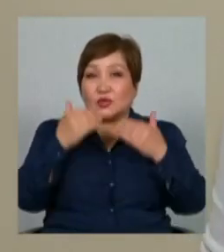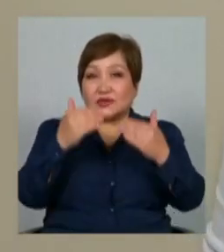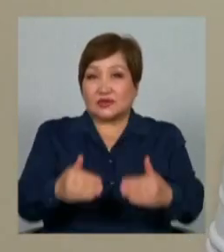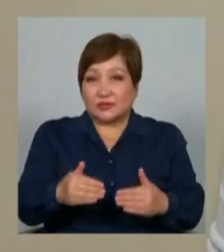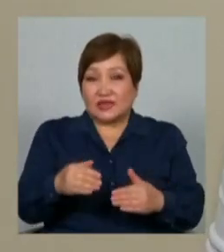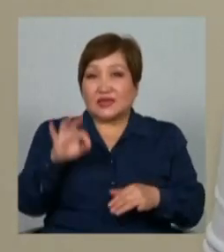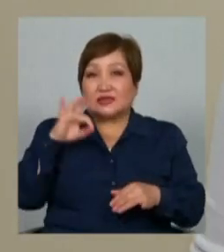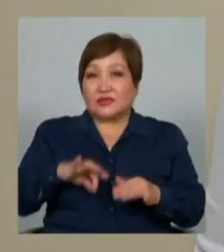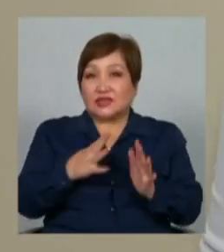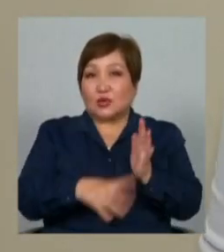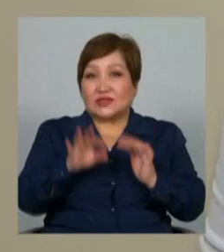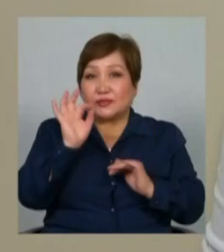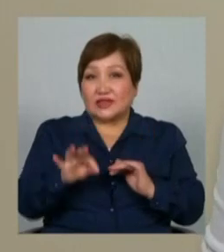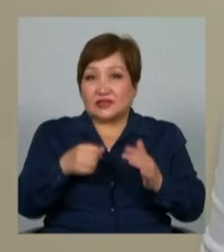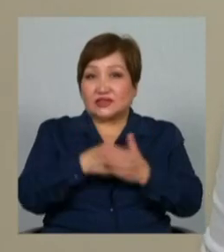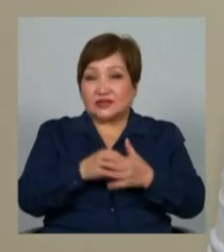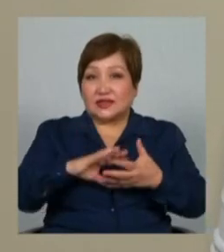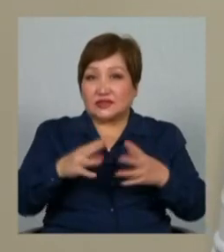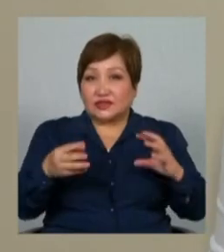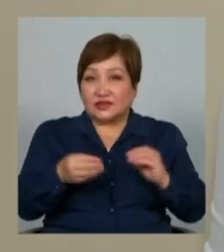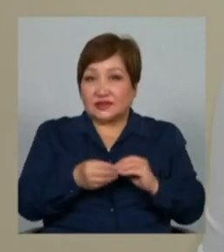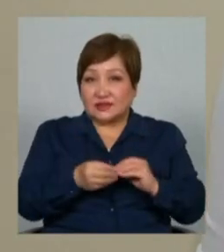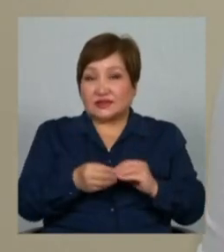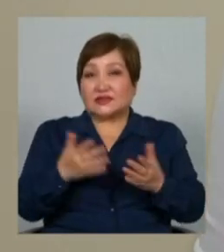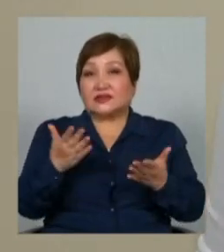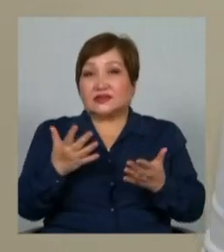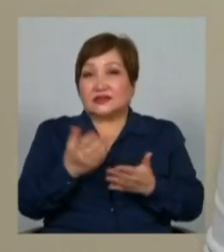90%-ға жетеді екен. Нәтижесінде жасушаларда есте сақтау